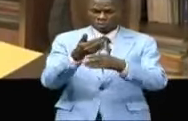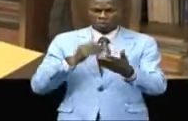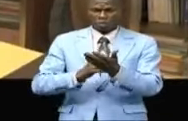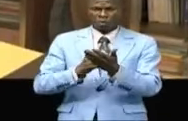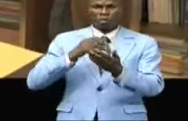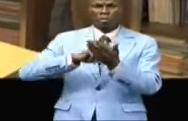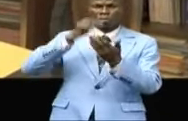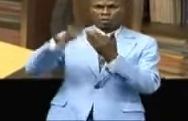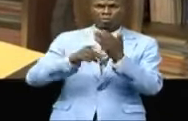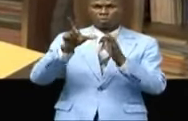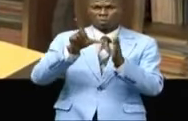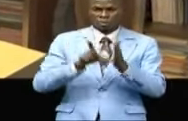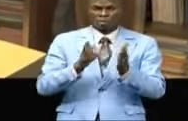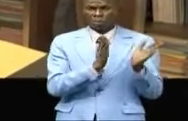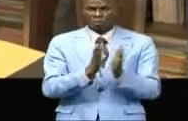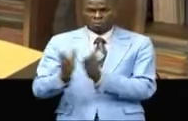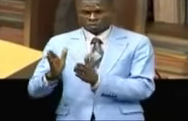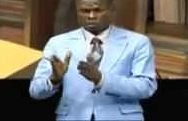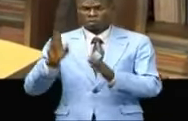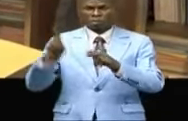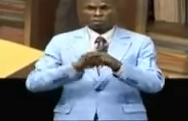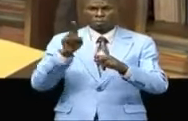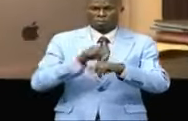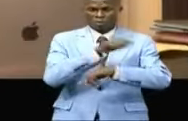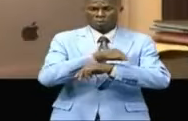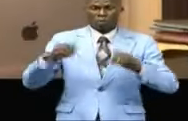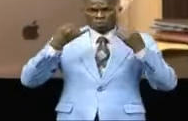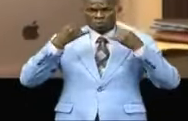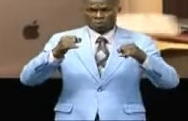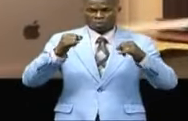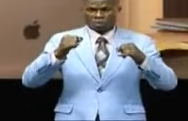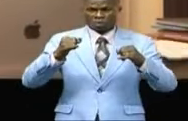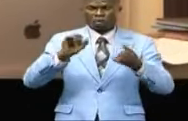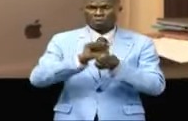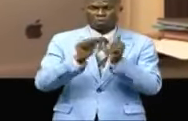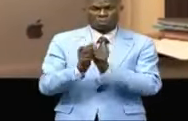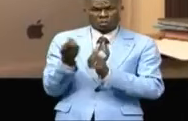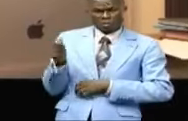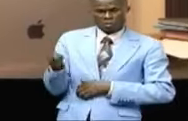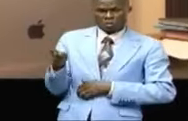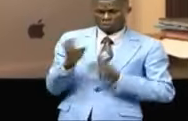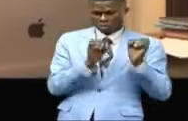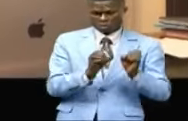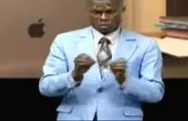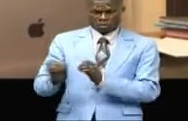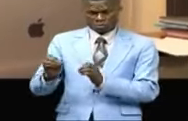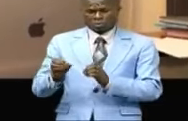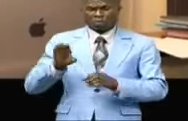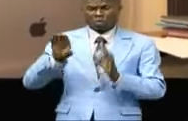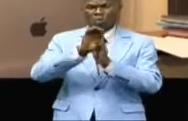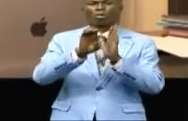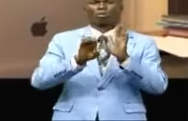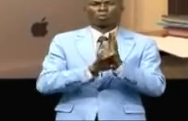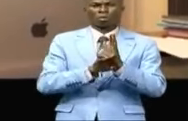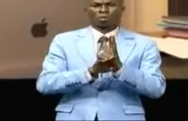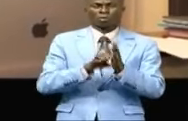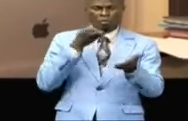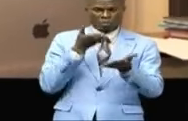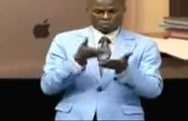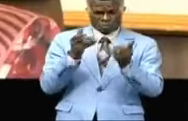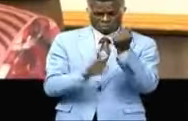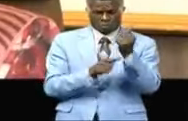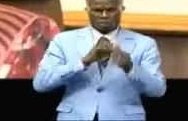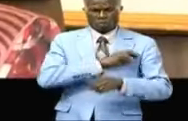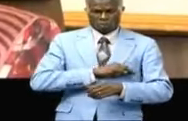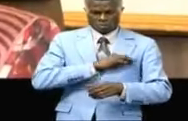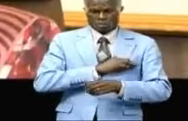loi portant disposition applicable au bureau d'information sur le crédit qui organisera les conditions dans lesquelles les personnes